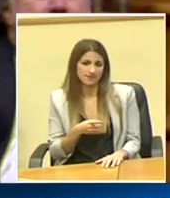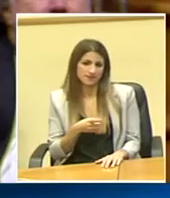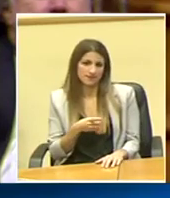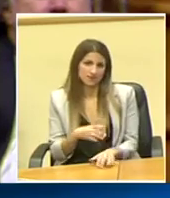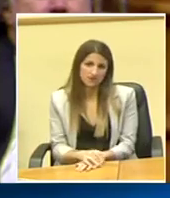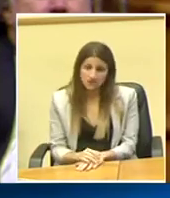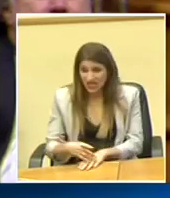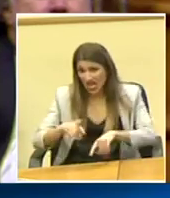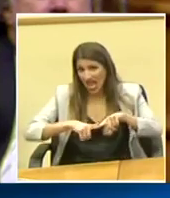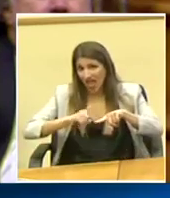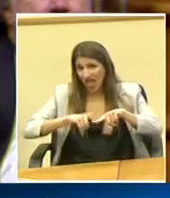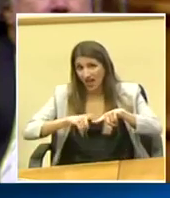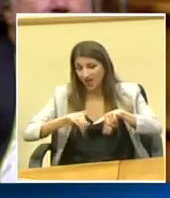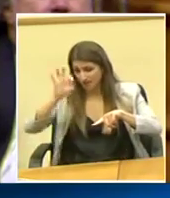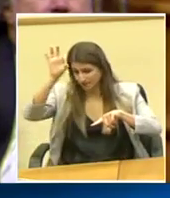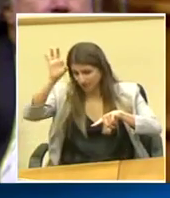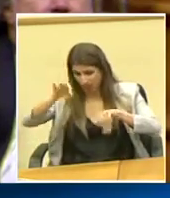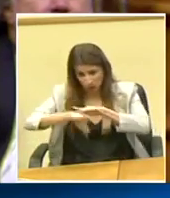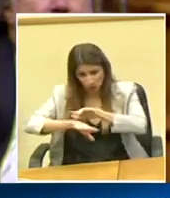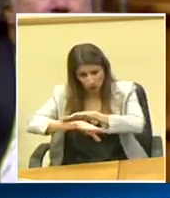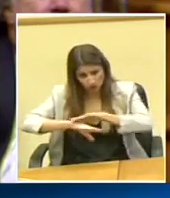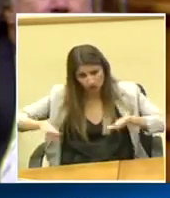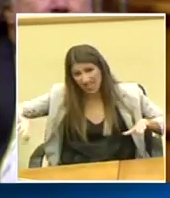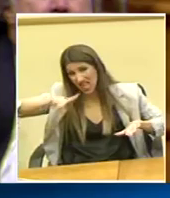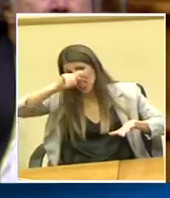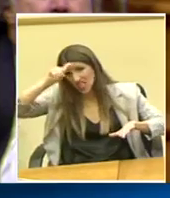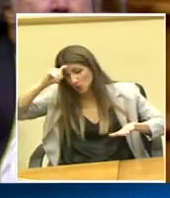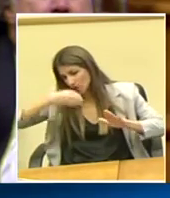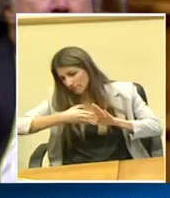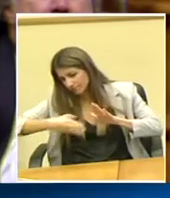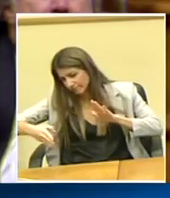Η Ελλάδα λοιπόν φτάνει στο τέλος μιας μακράς και δύσκολης επίπονης